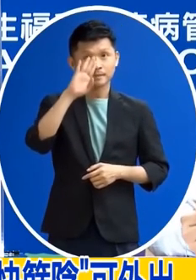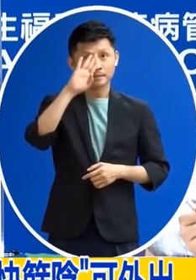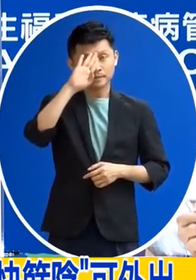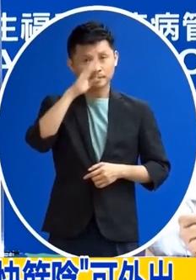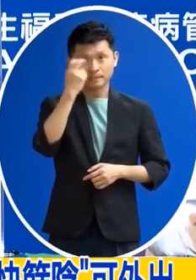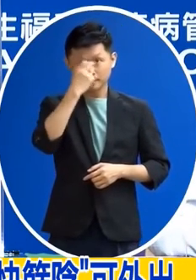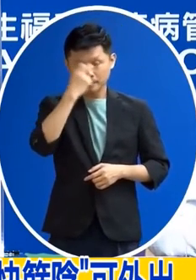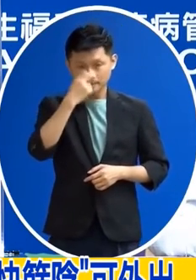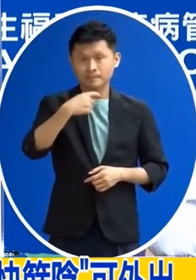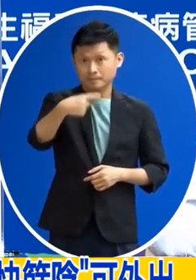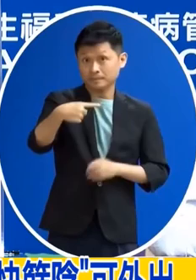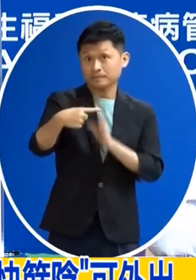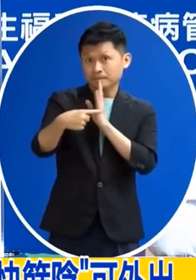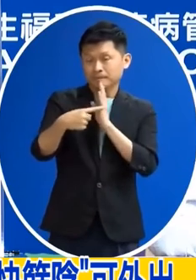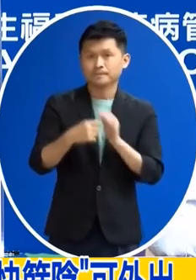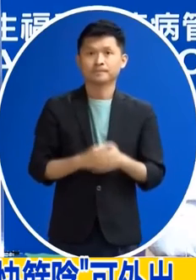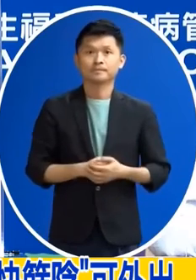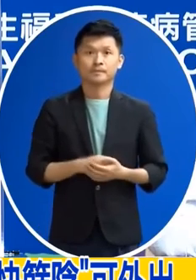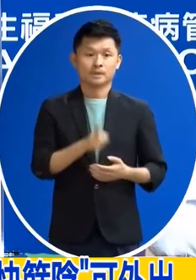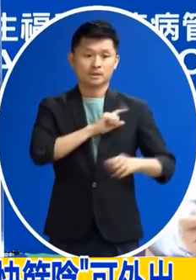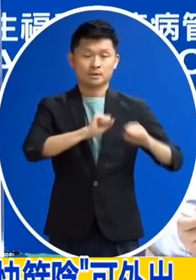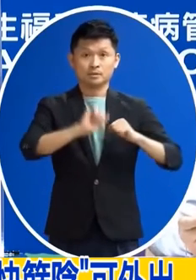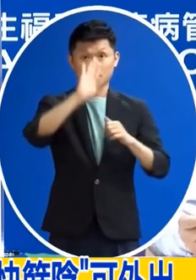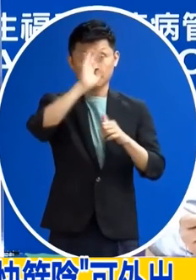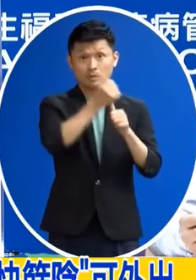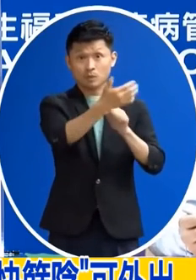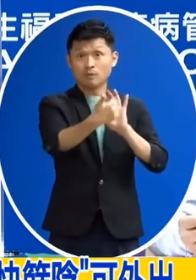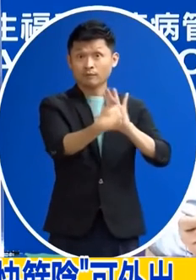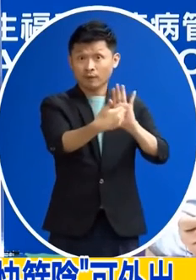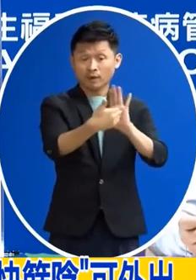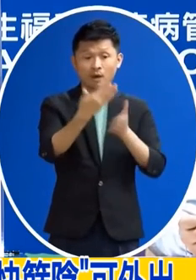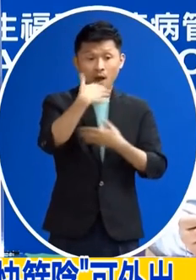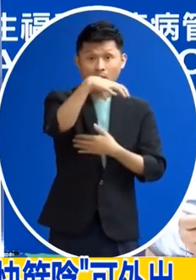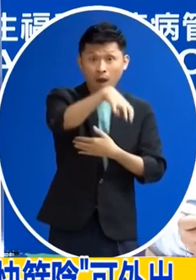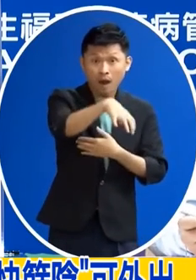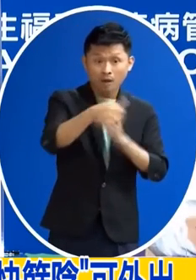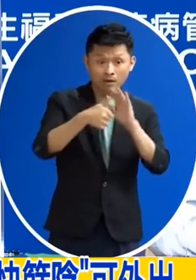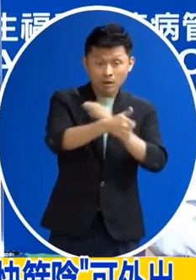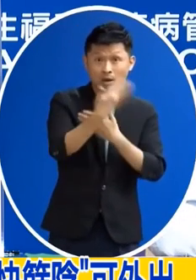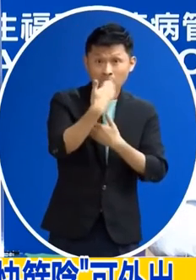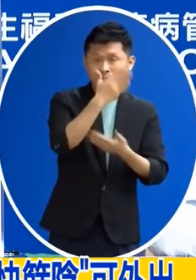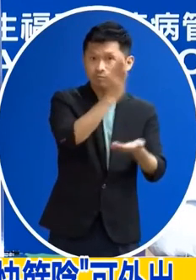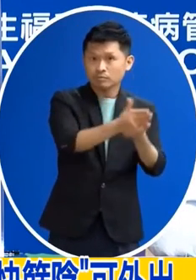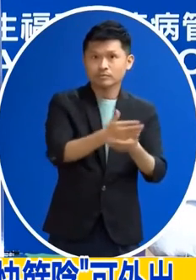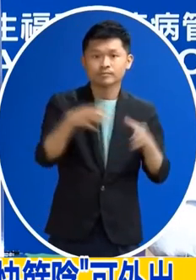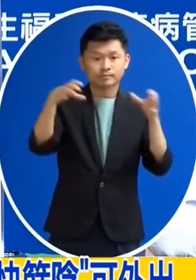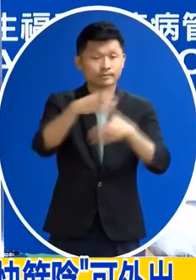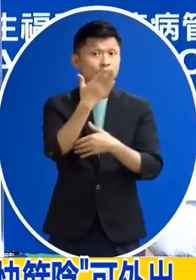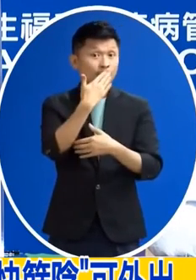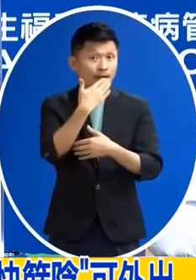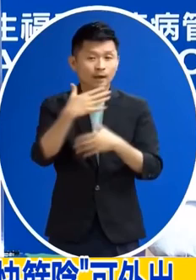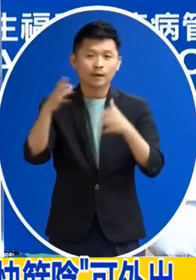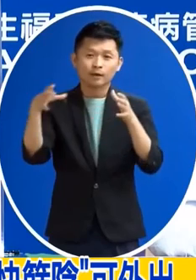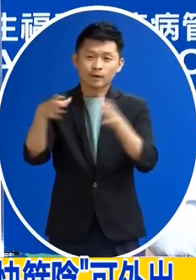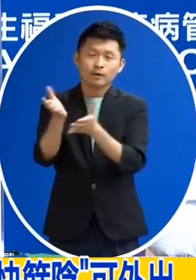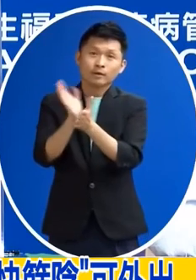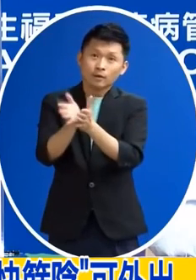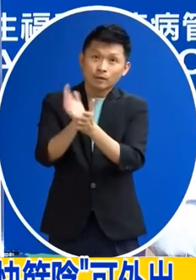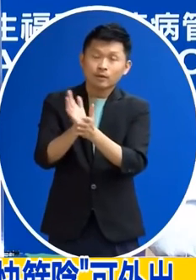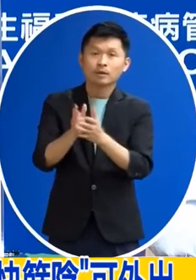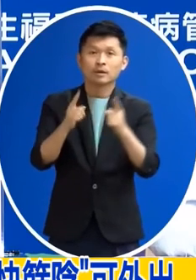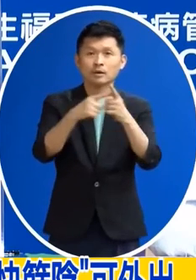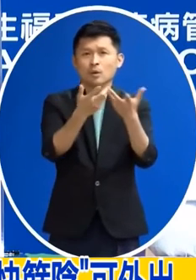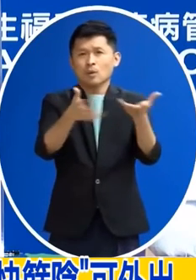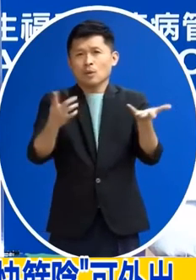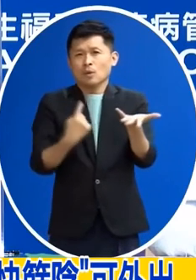还是要强调在这里面自主防疫里面餐厅内的用餐是被禁止，聚餐聚会前往人潮拥挤场